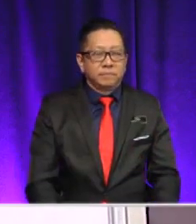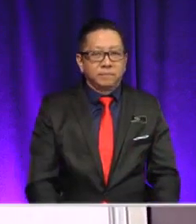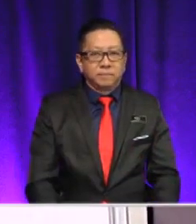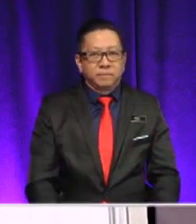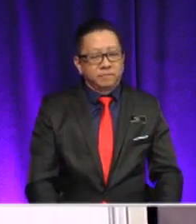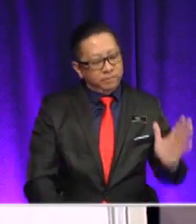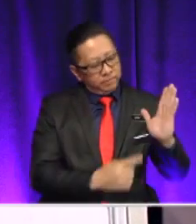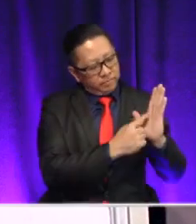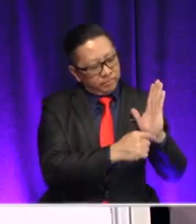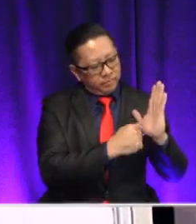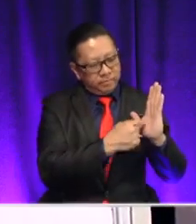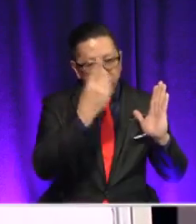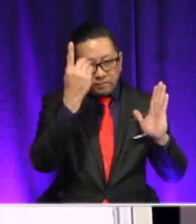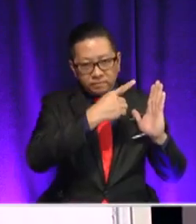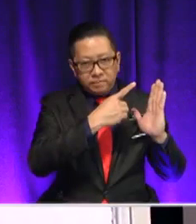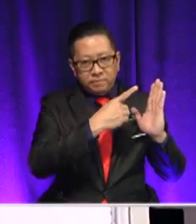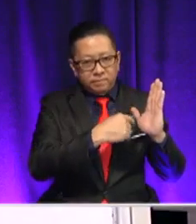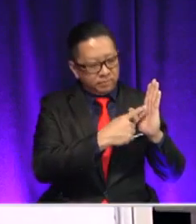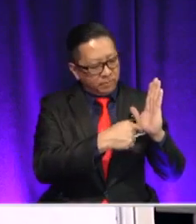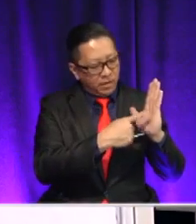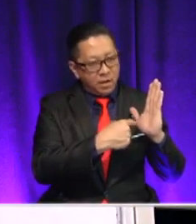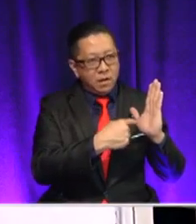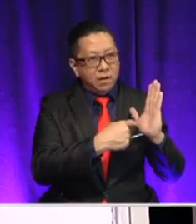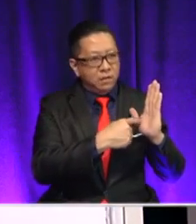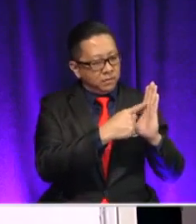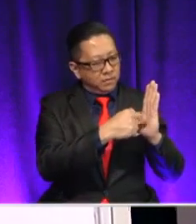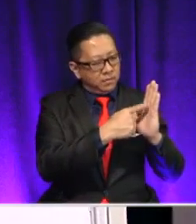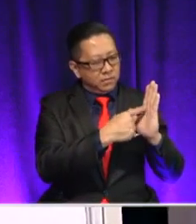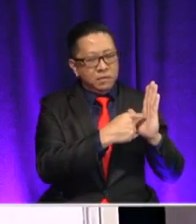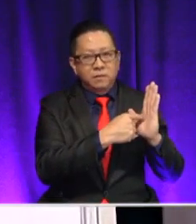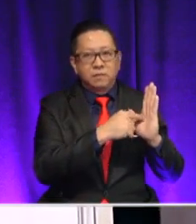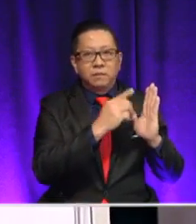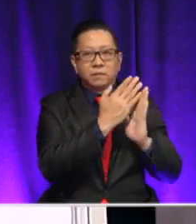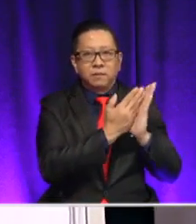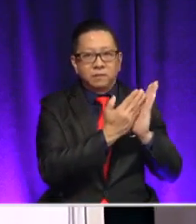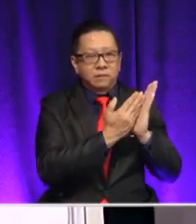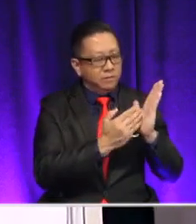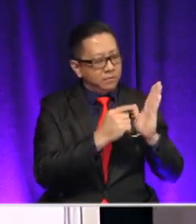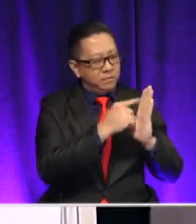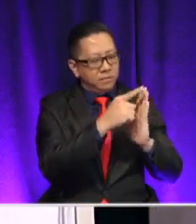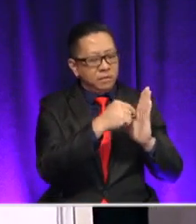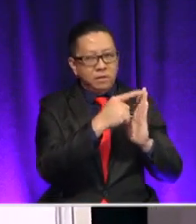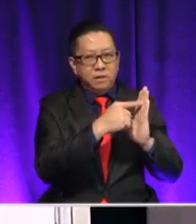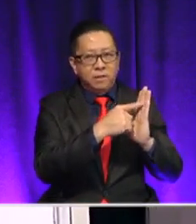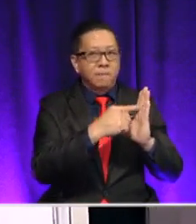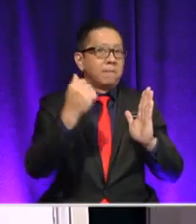hadapan Oke ini adalah bahagia Tengah dan langit ini adalah bahagia